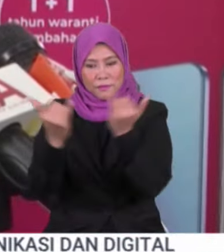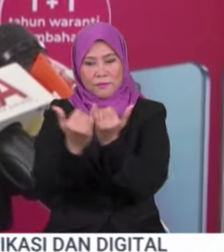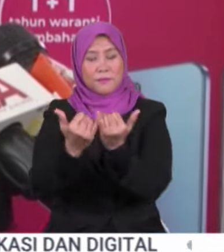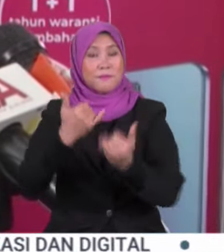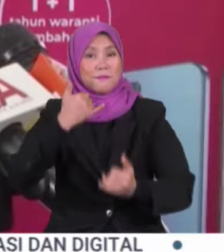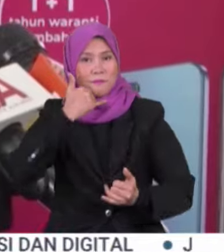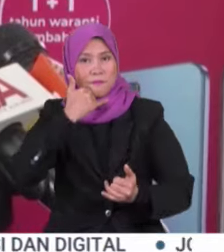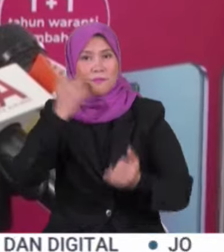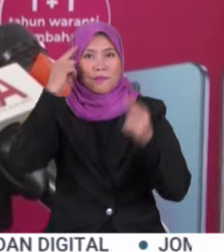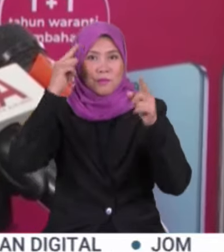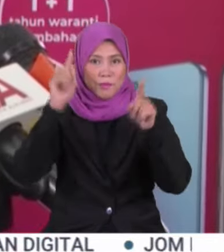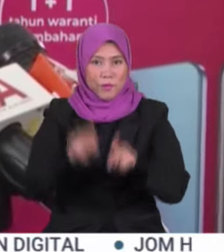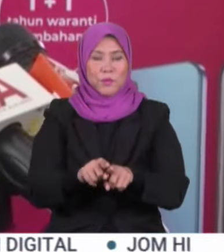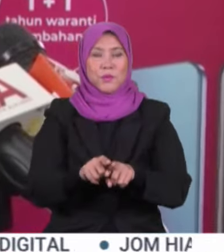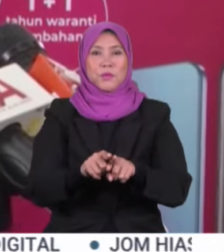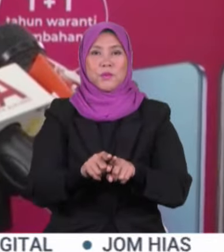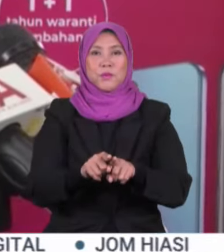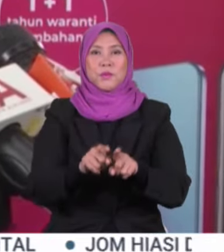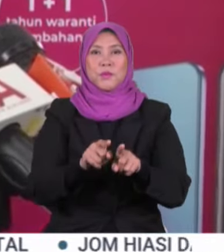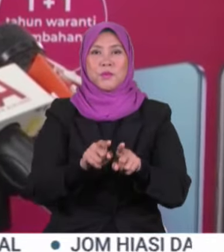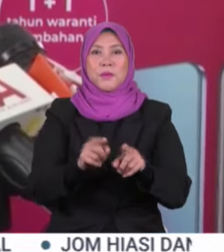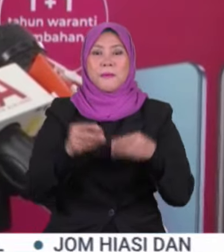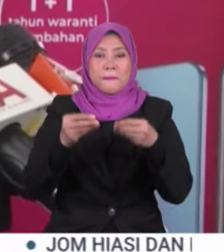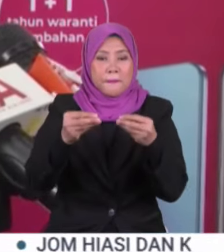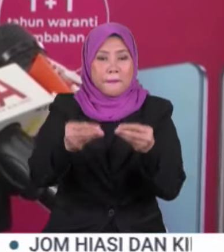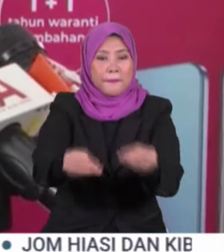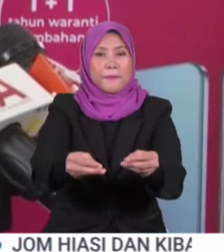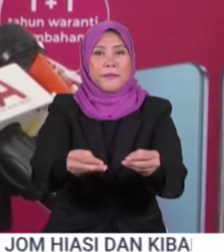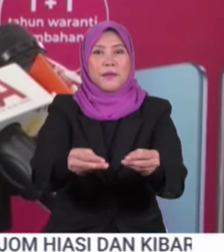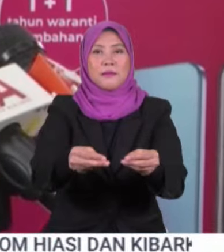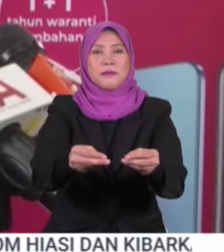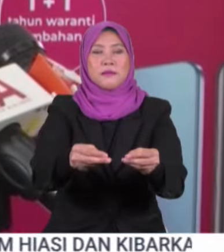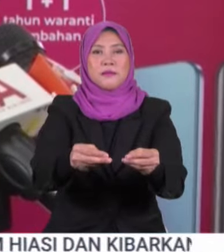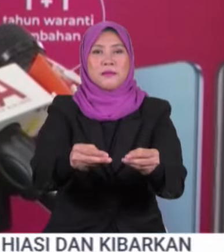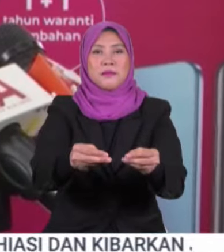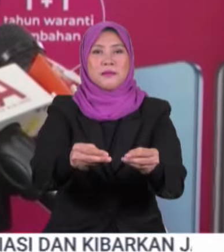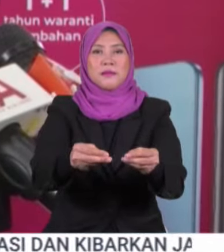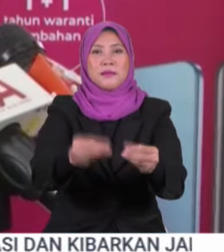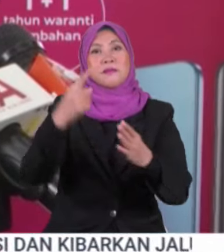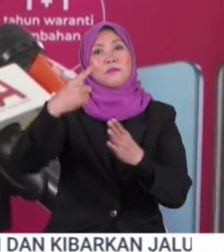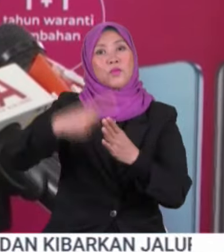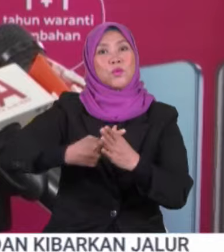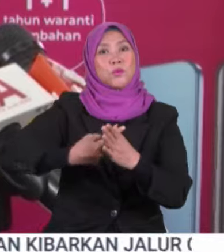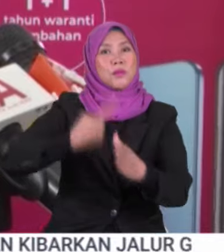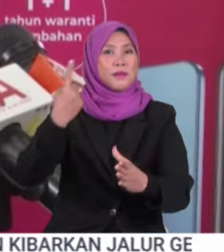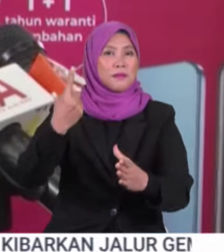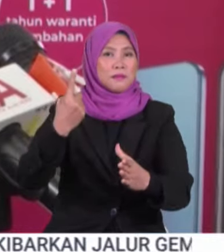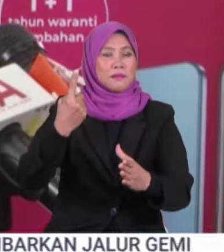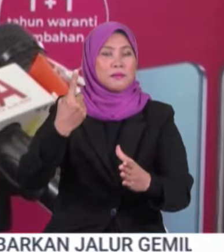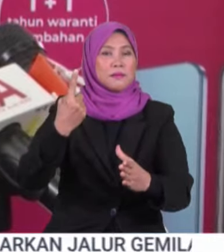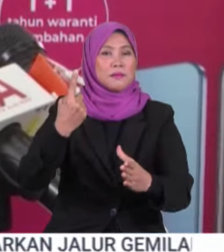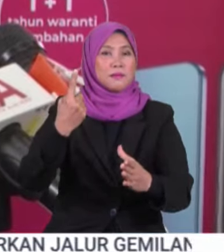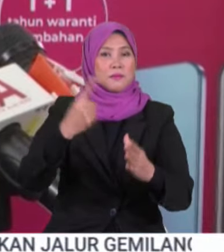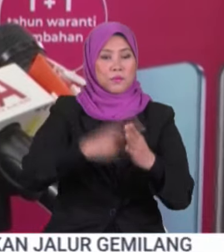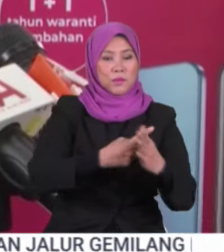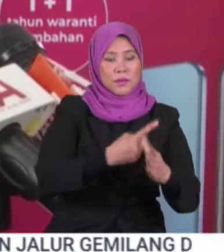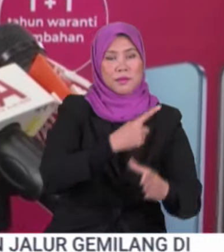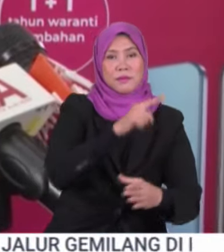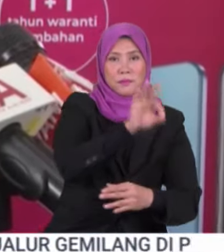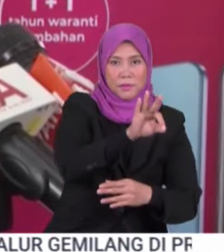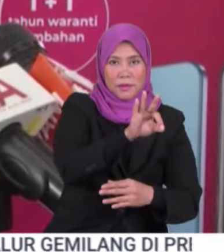syarikat-syarikat telco telah bersetuju untuk memberi rebate satu bulan, iaitu bulan